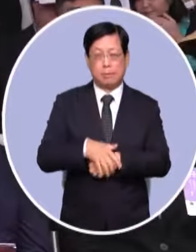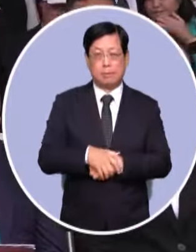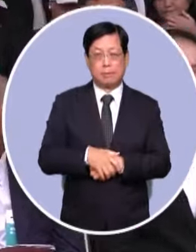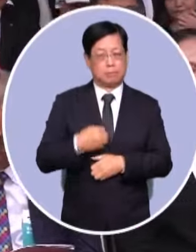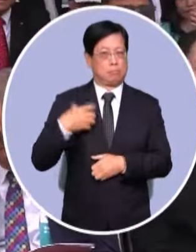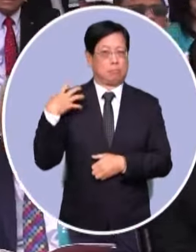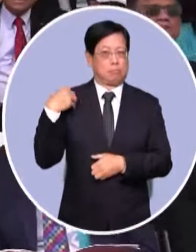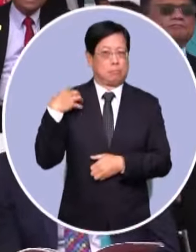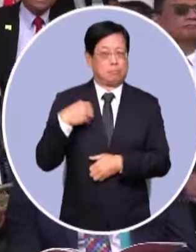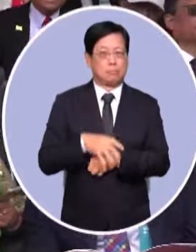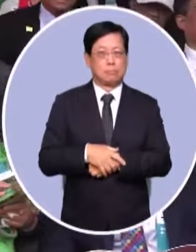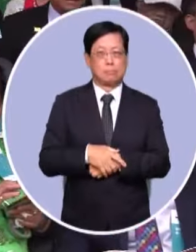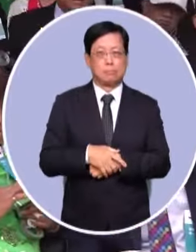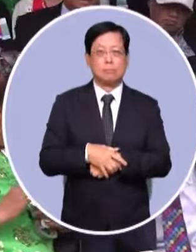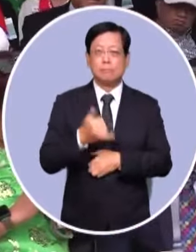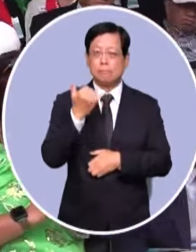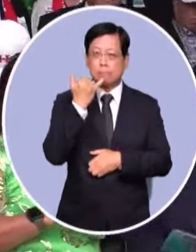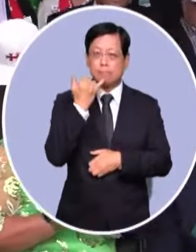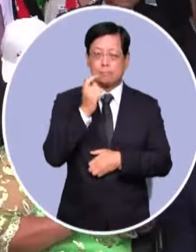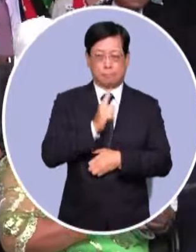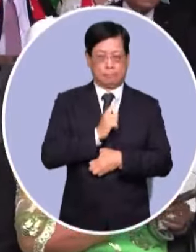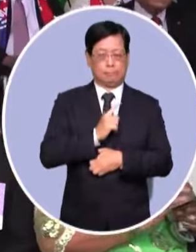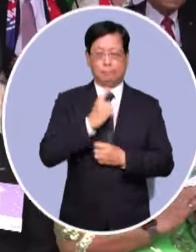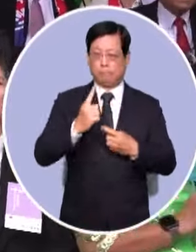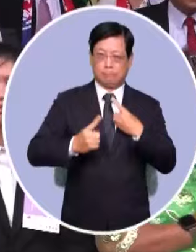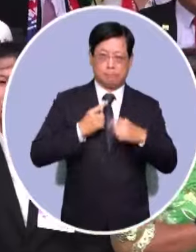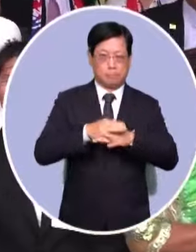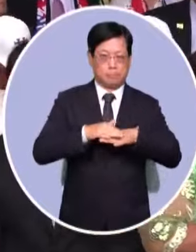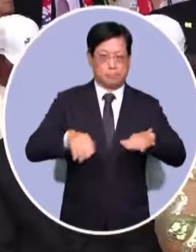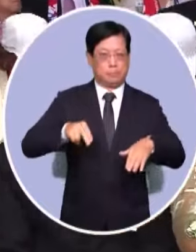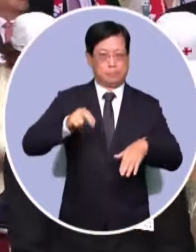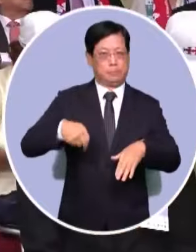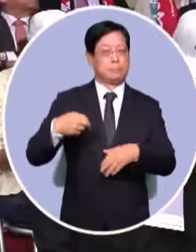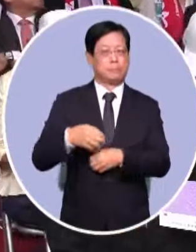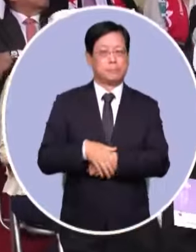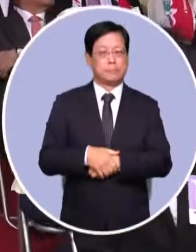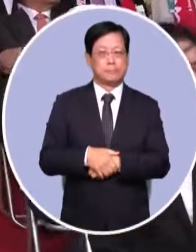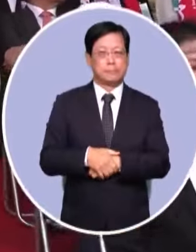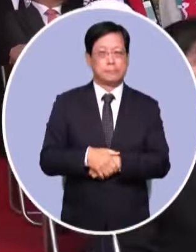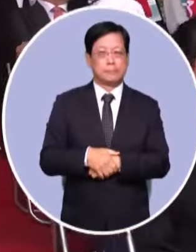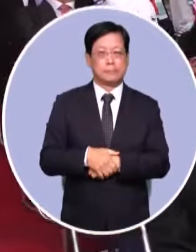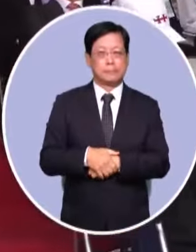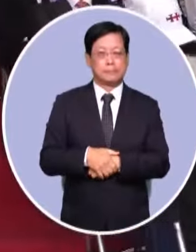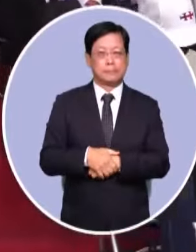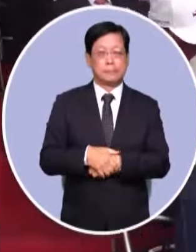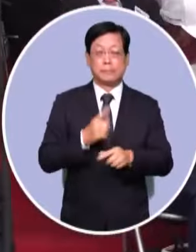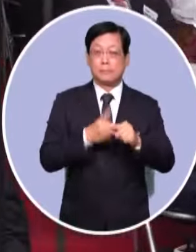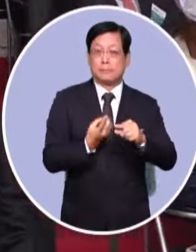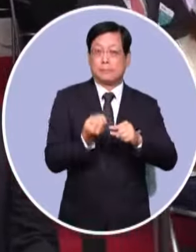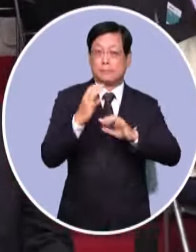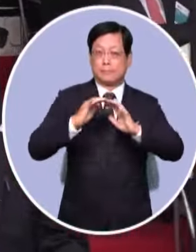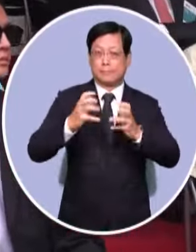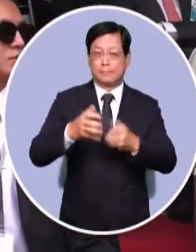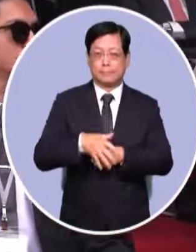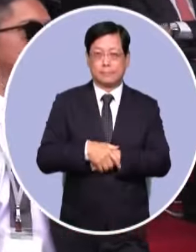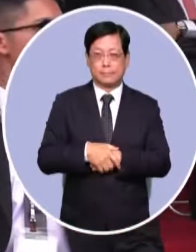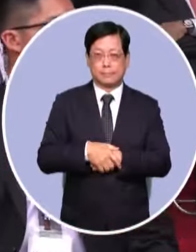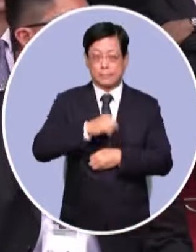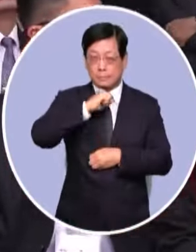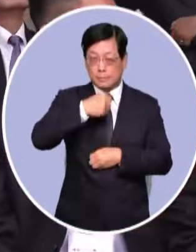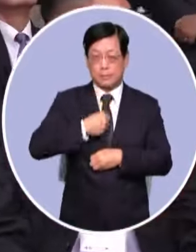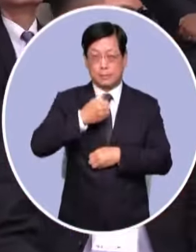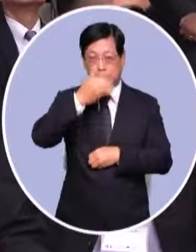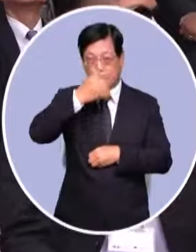然保有一方的自由安定的天地。在中华民国台澎金